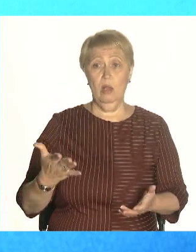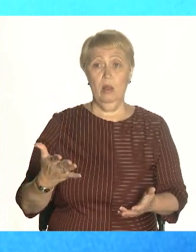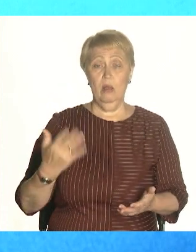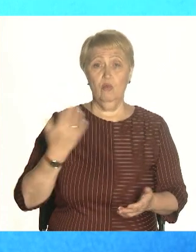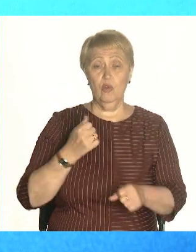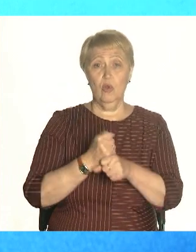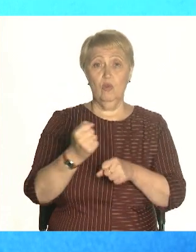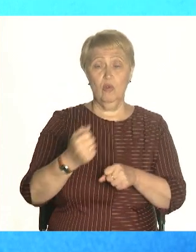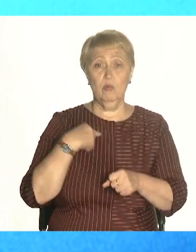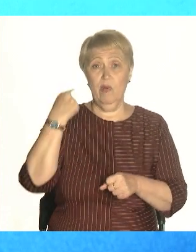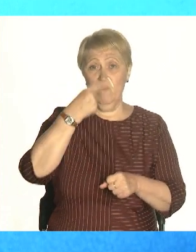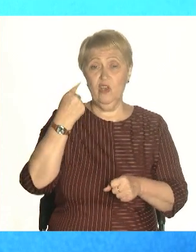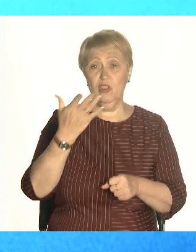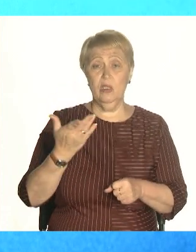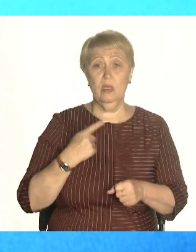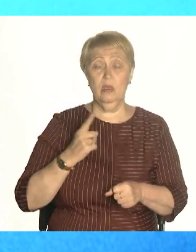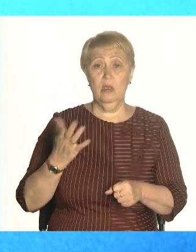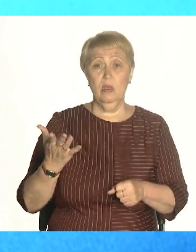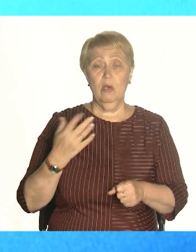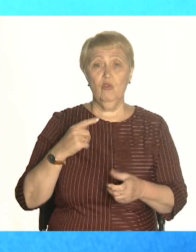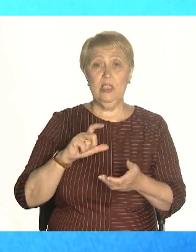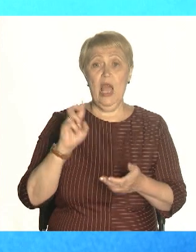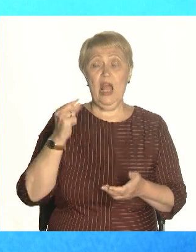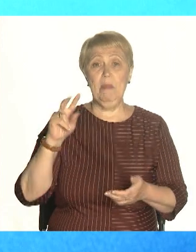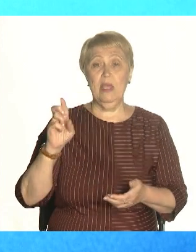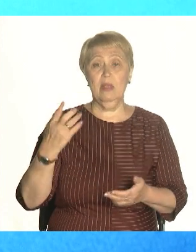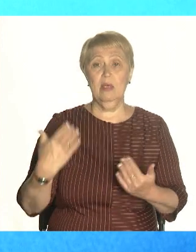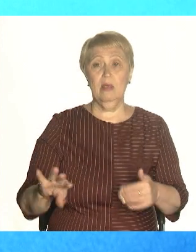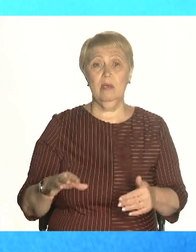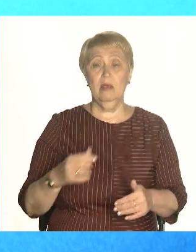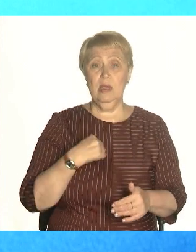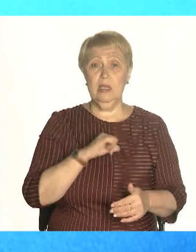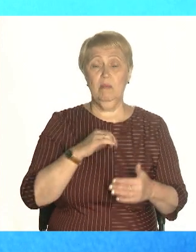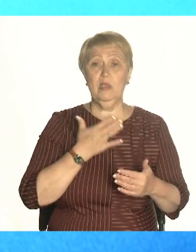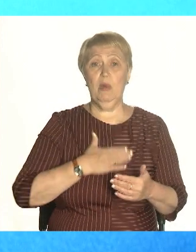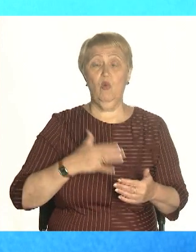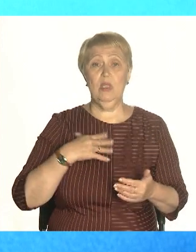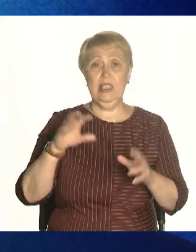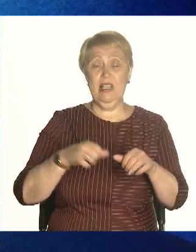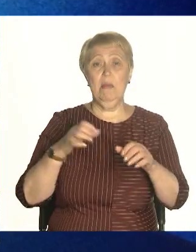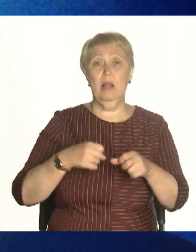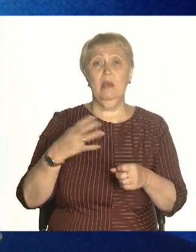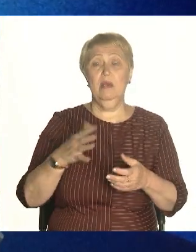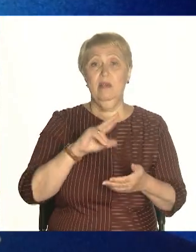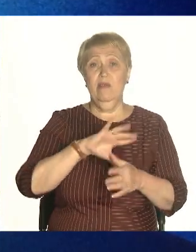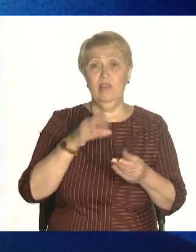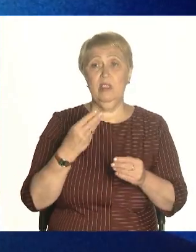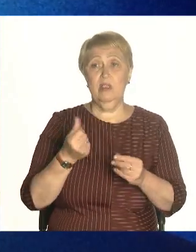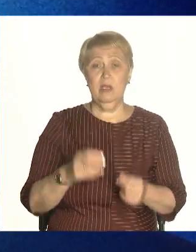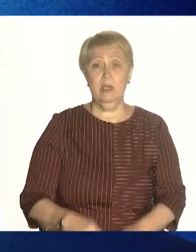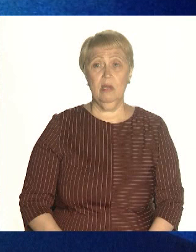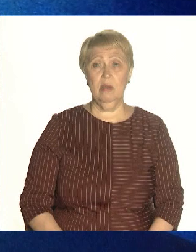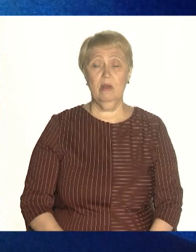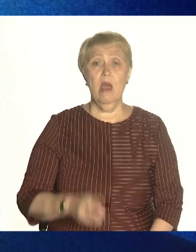доступ в личный кабинет. И уже дома потом спокойно сидел и снимал денежные средства с их счета. Какие-то суммы по-крупному